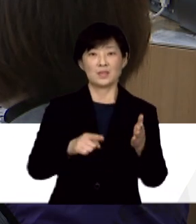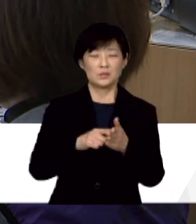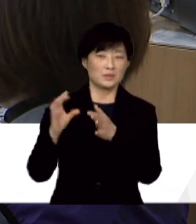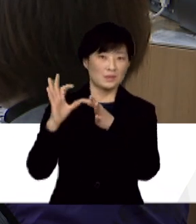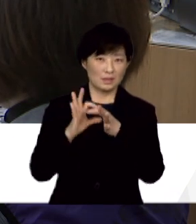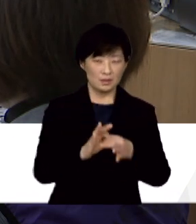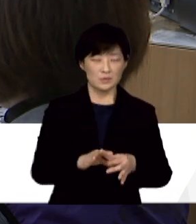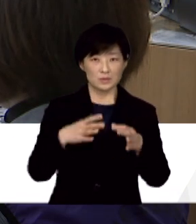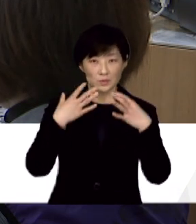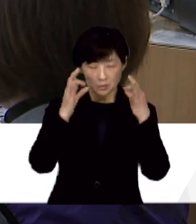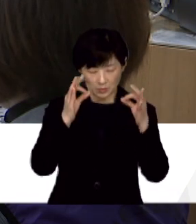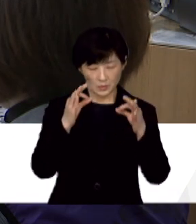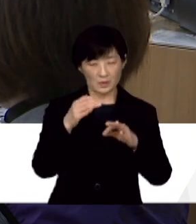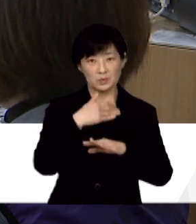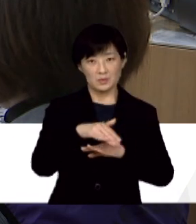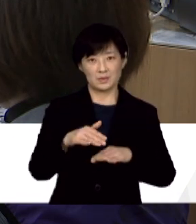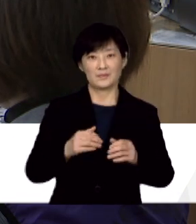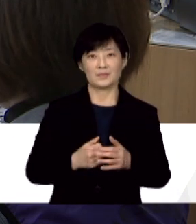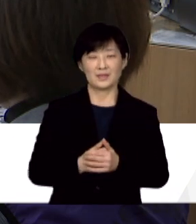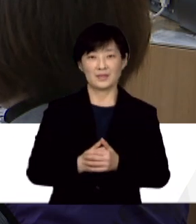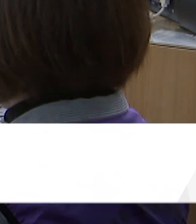지속적인 노력을 이어갈 계획입니다